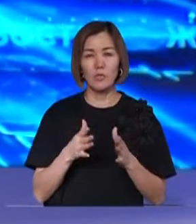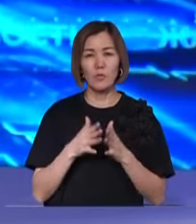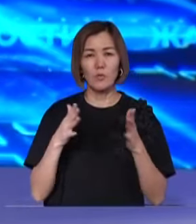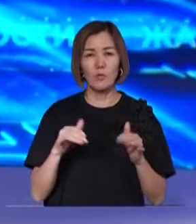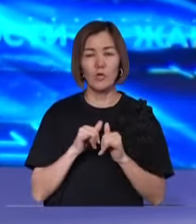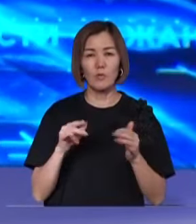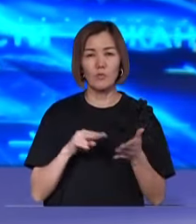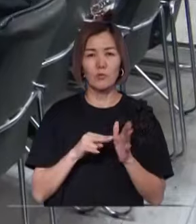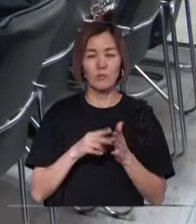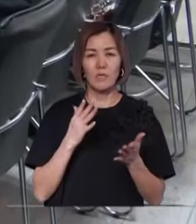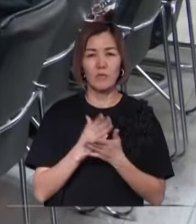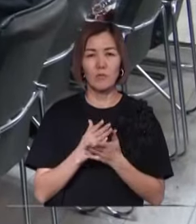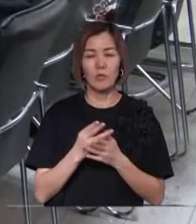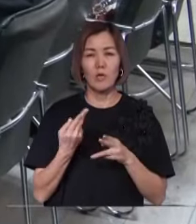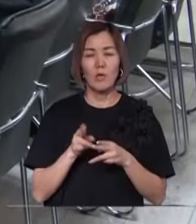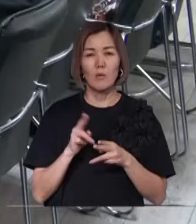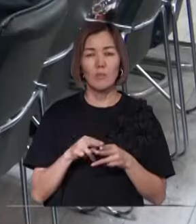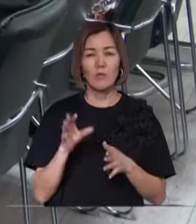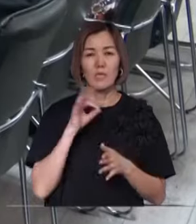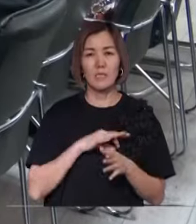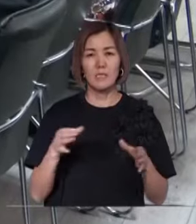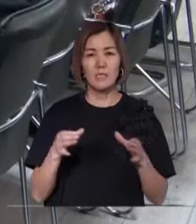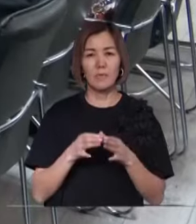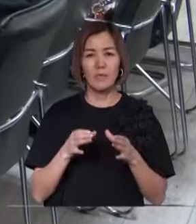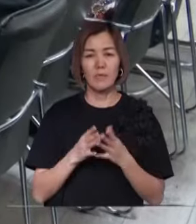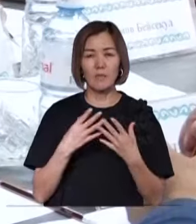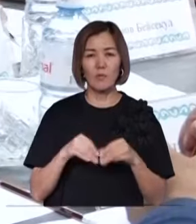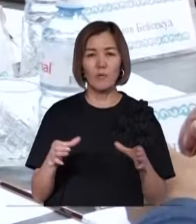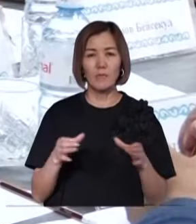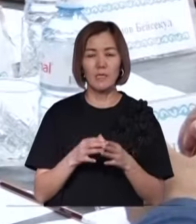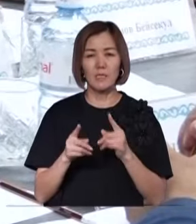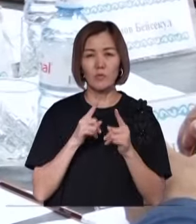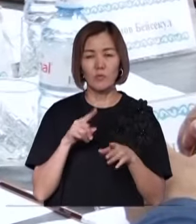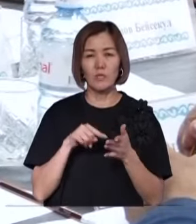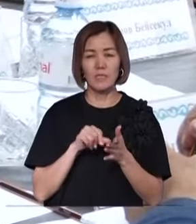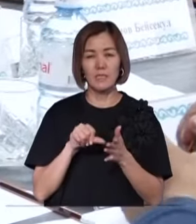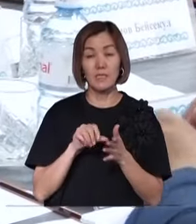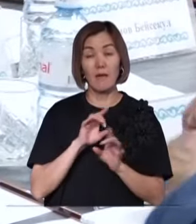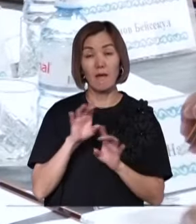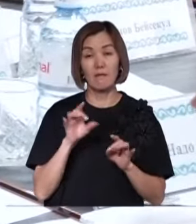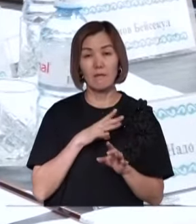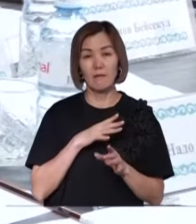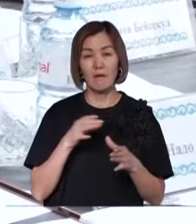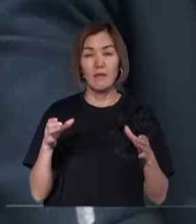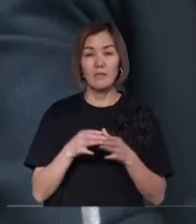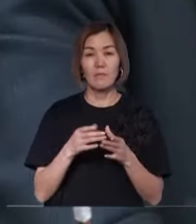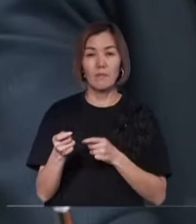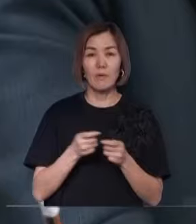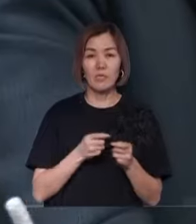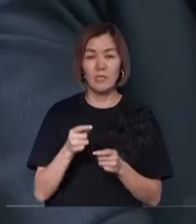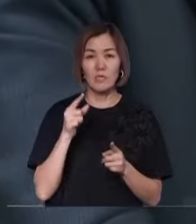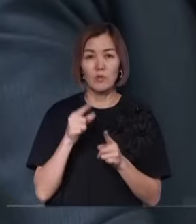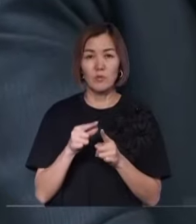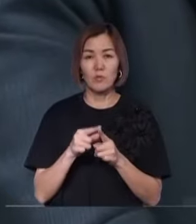көлемін ұлғайту жоспарланып отыр. Бұл туралы кірістер департаментінің өкілі қоғамдық кеңестің отырысында айтылды. Департамент басшылығының